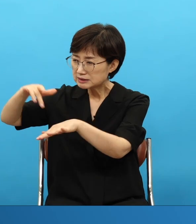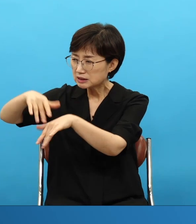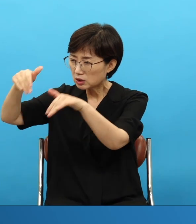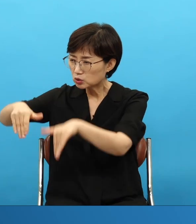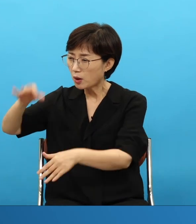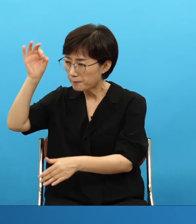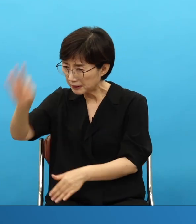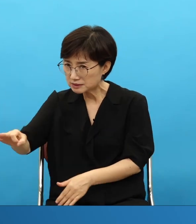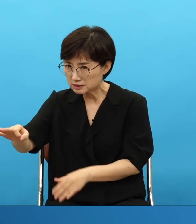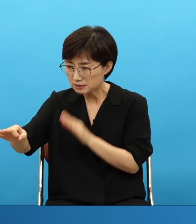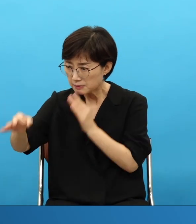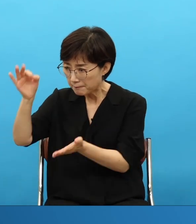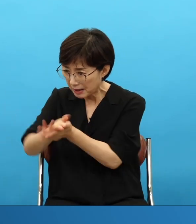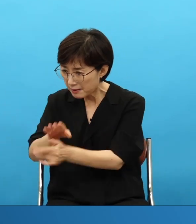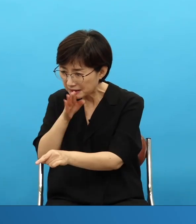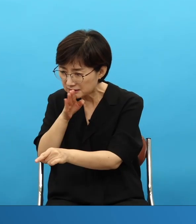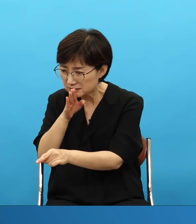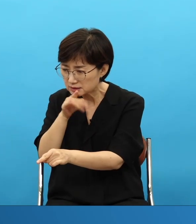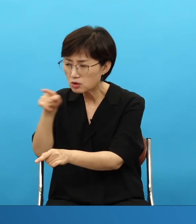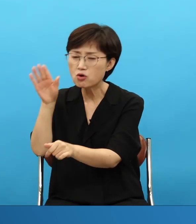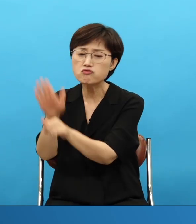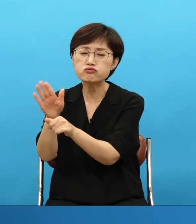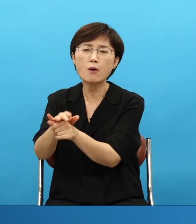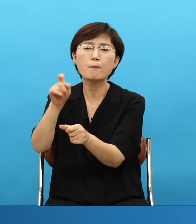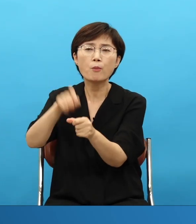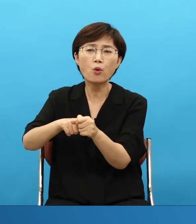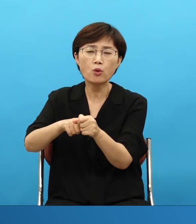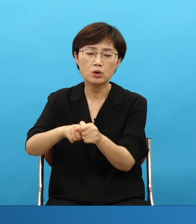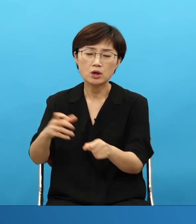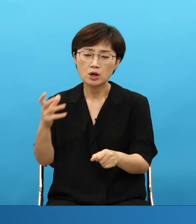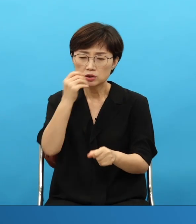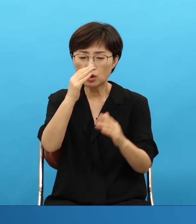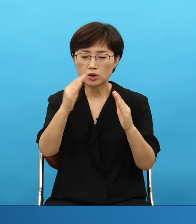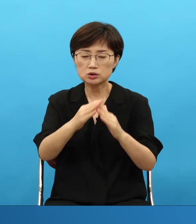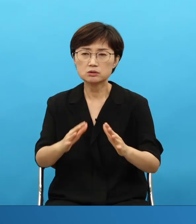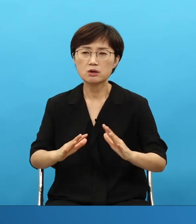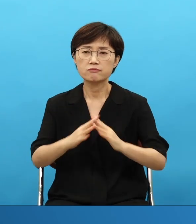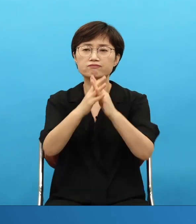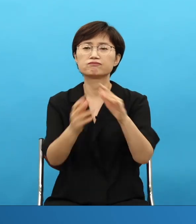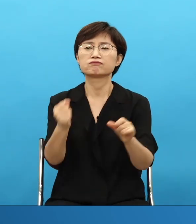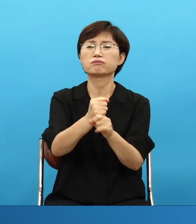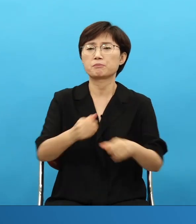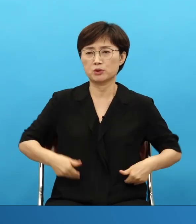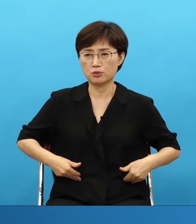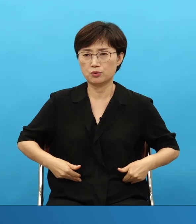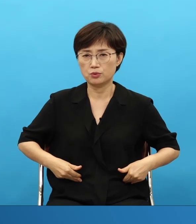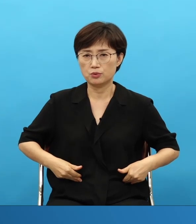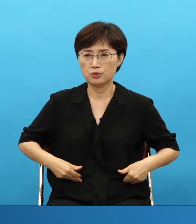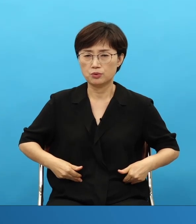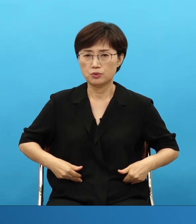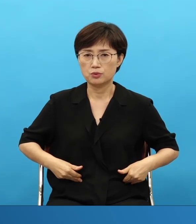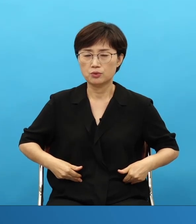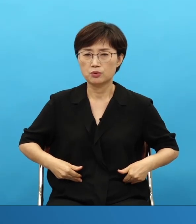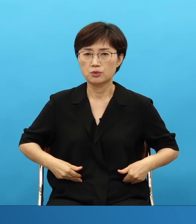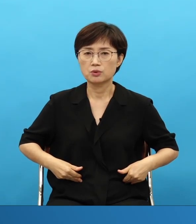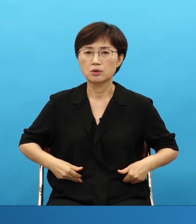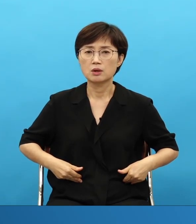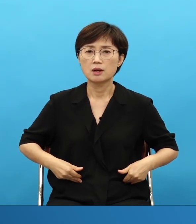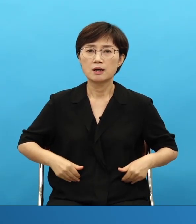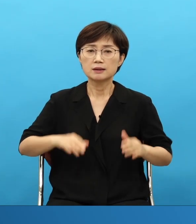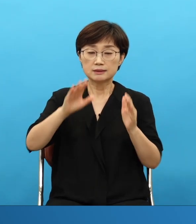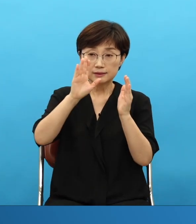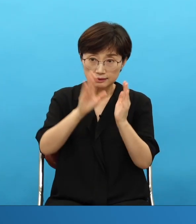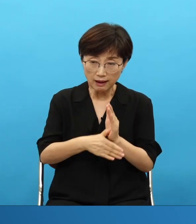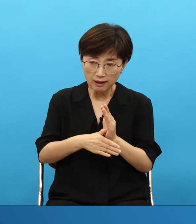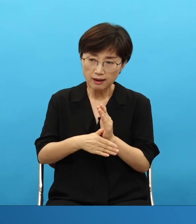dying. 그들을 살릴 수 있는 성전을 지어라. Create the temple to save them. 하늘과 땅과 바다와